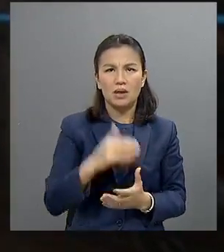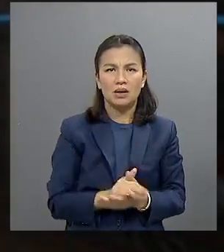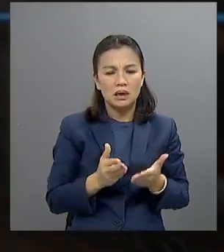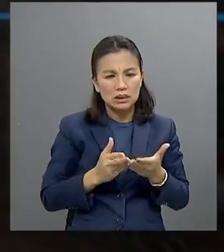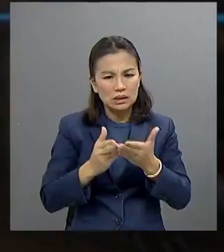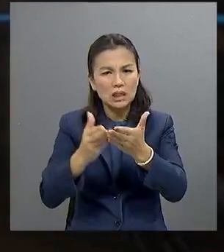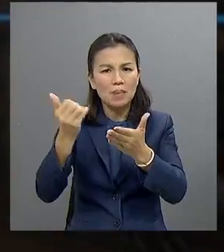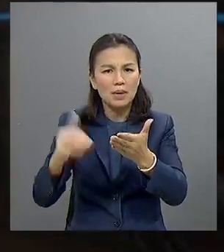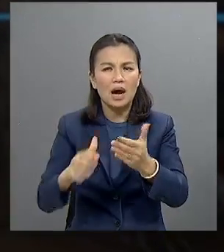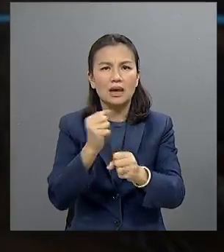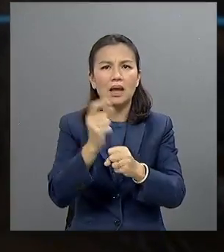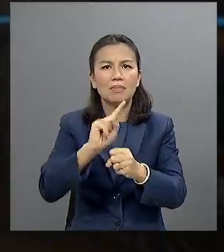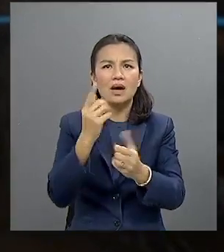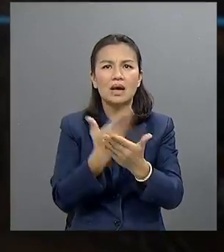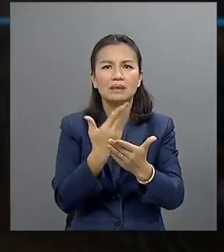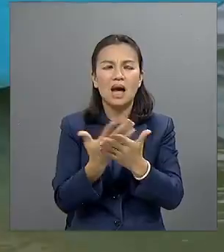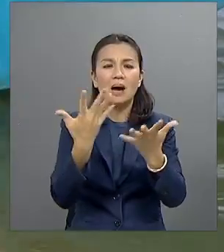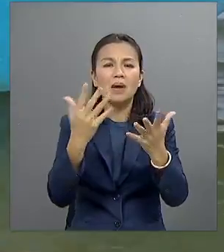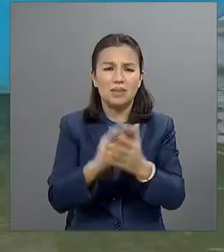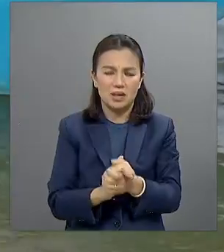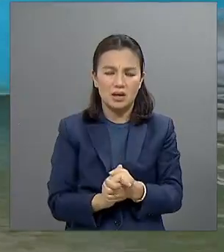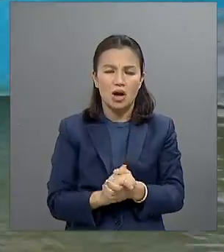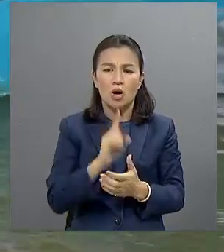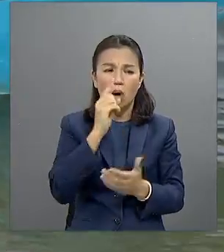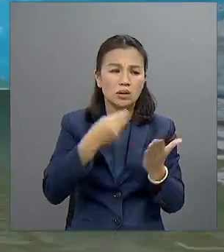ตังก็ไม่มีจะซื้อน้ำมันแล้วก็เรือก็ออกไม่ได้